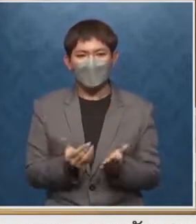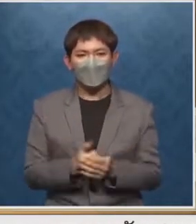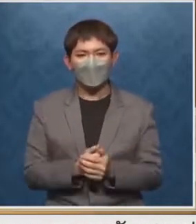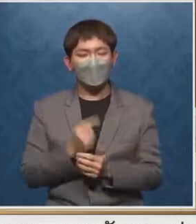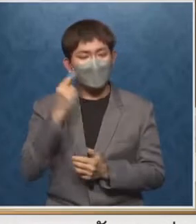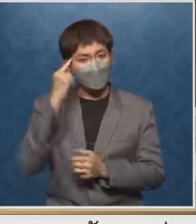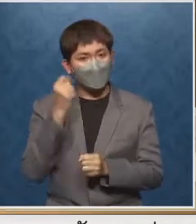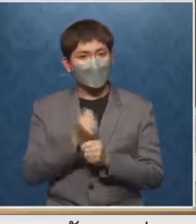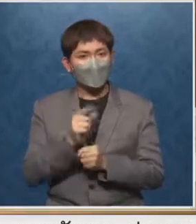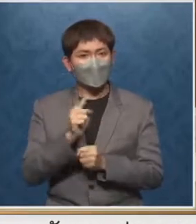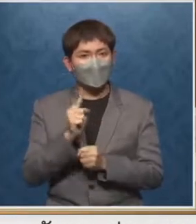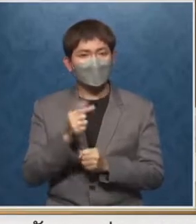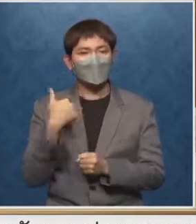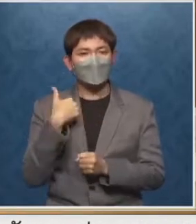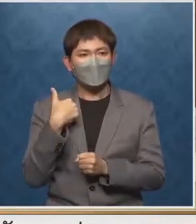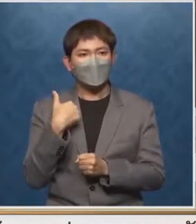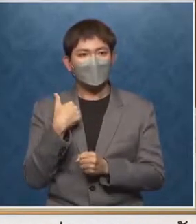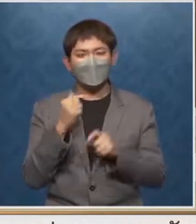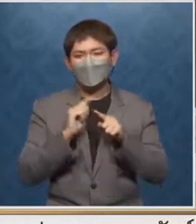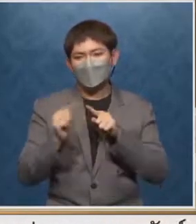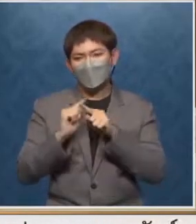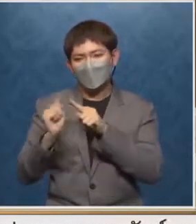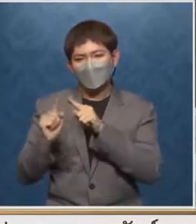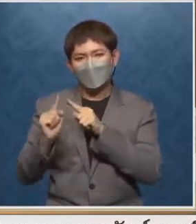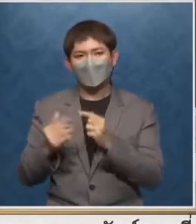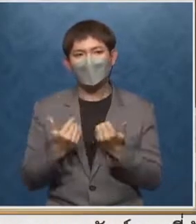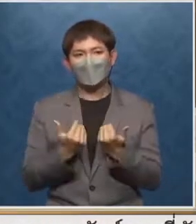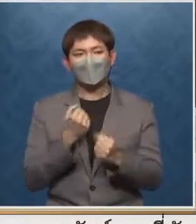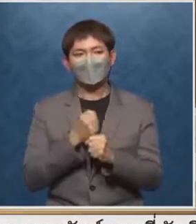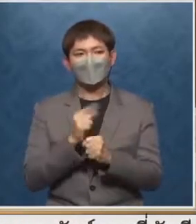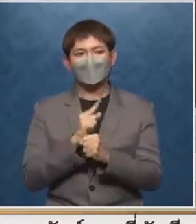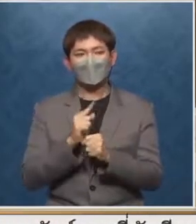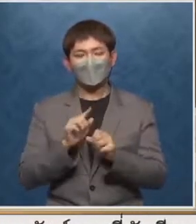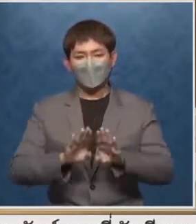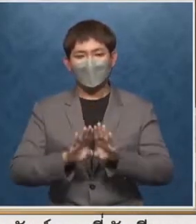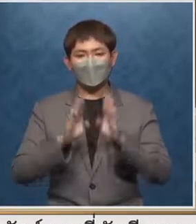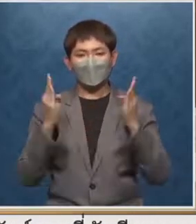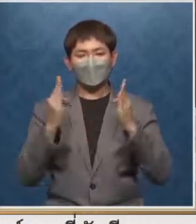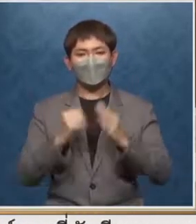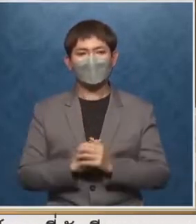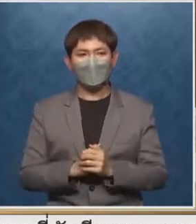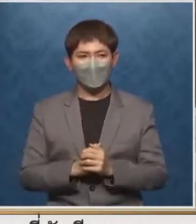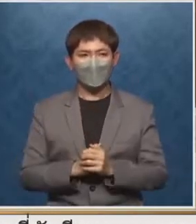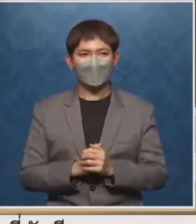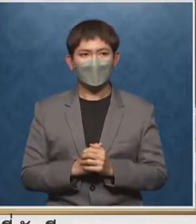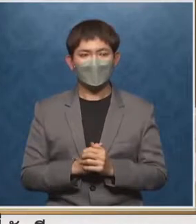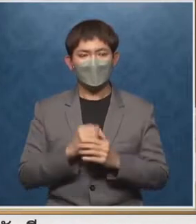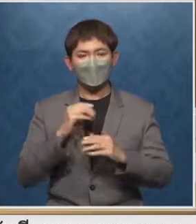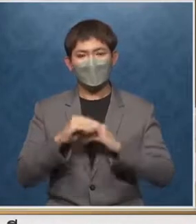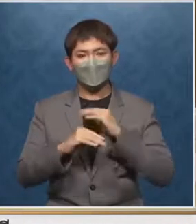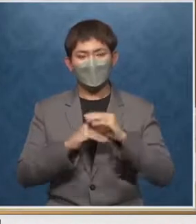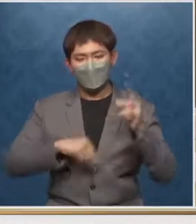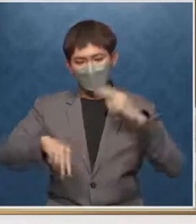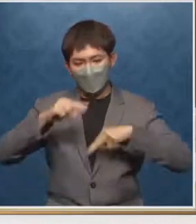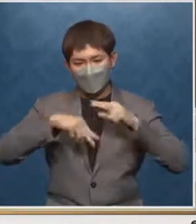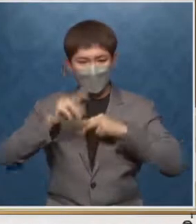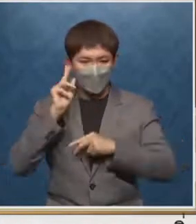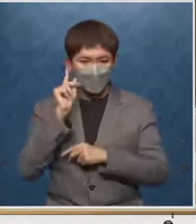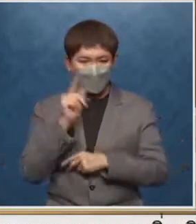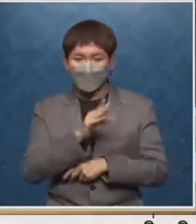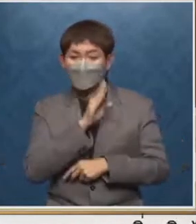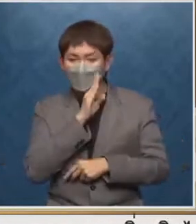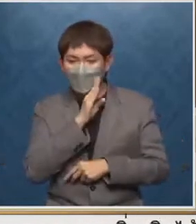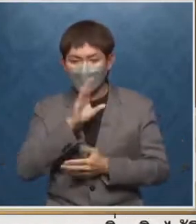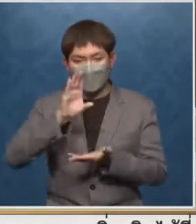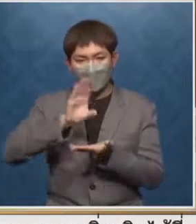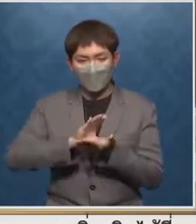แล้วก็ยังมีอีกหลายหน่วยงานนะครับตอนนี้เรากำลังจะเปิดตัวนะครับการโครงการตรวจสอบข่าวลวงข่าวปลอมของกองทุนพั